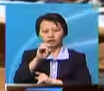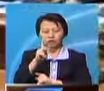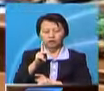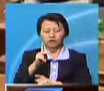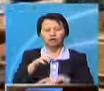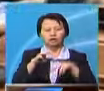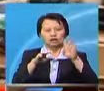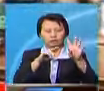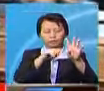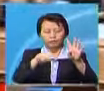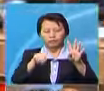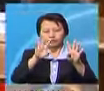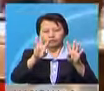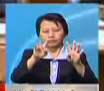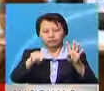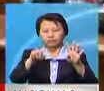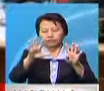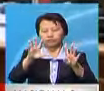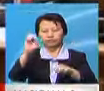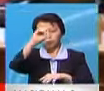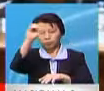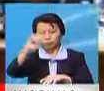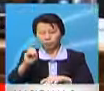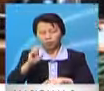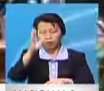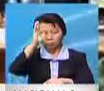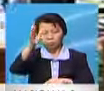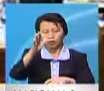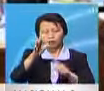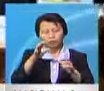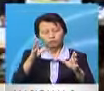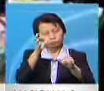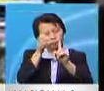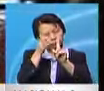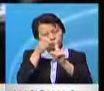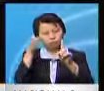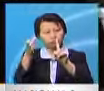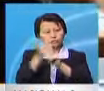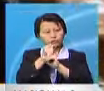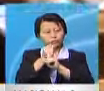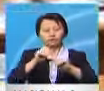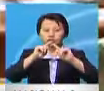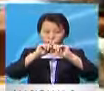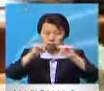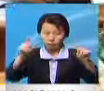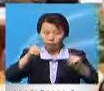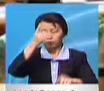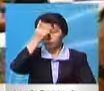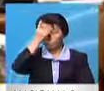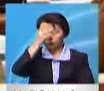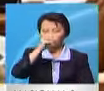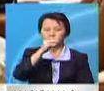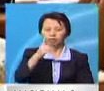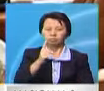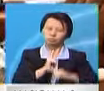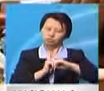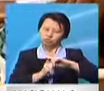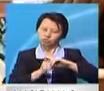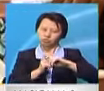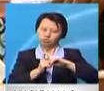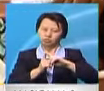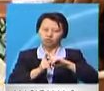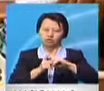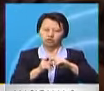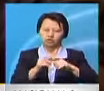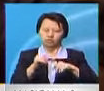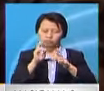antara 4 hingga 4.5% dijangka mencapai sasaran. Bagaimanapun, Datuk Muhammad optimis unjuran